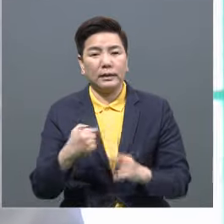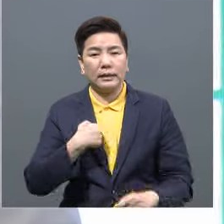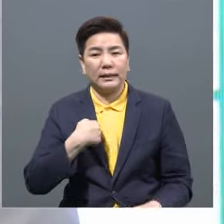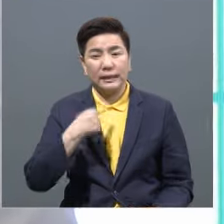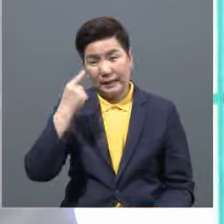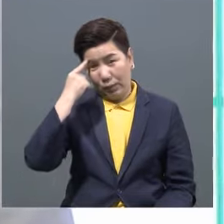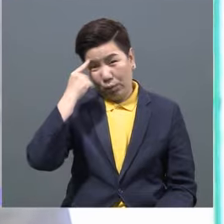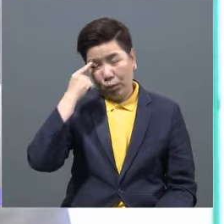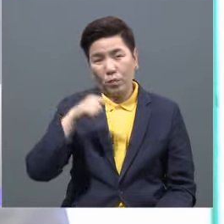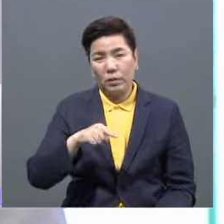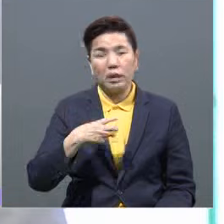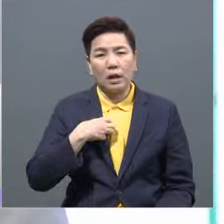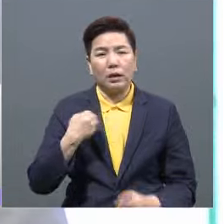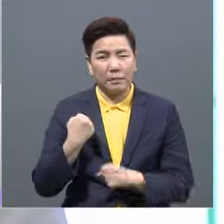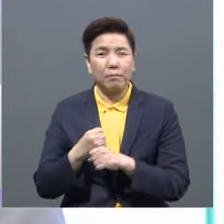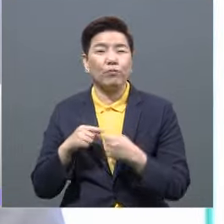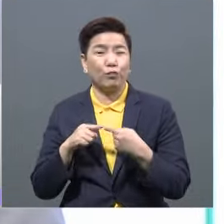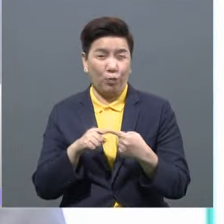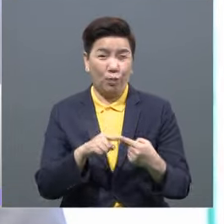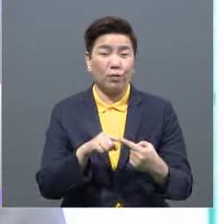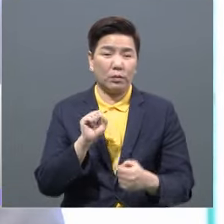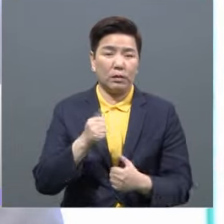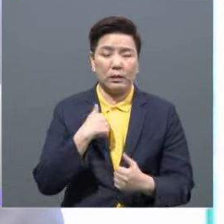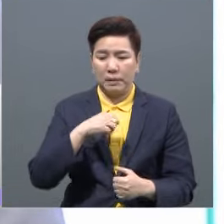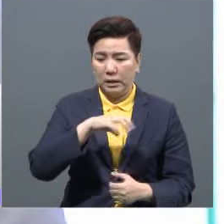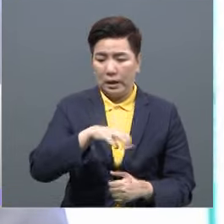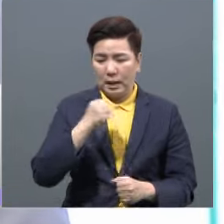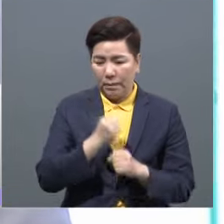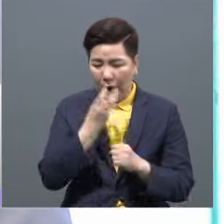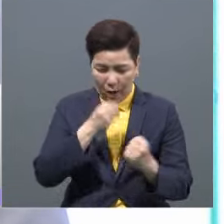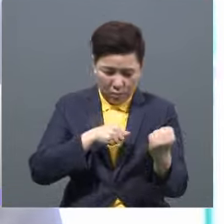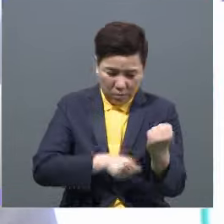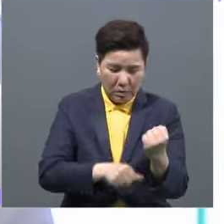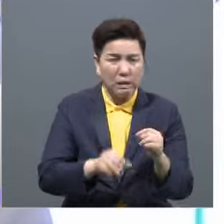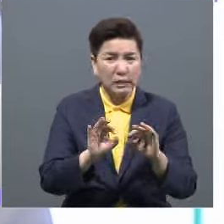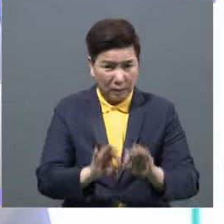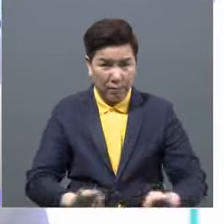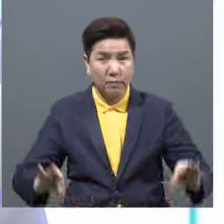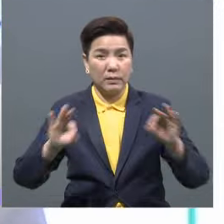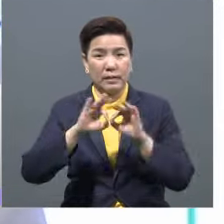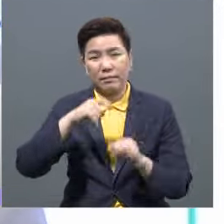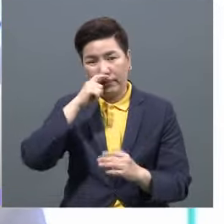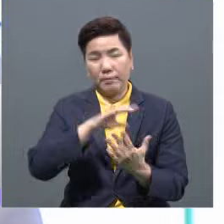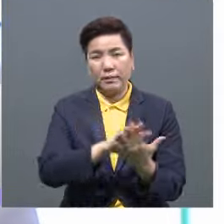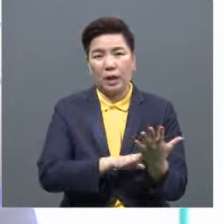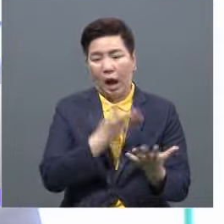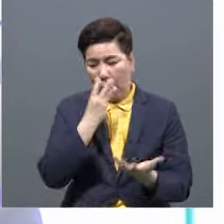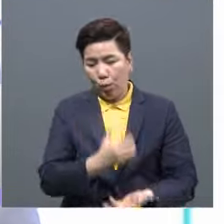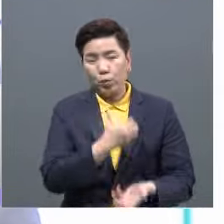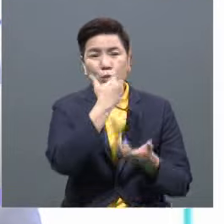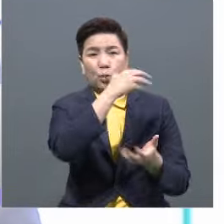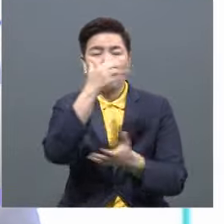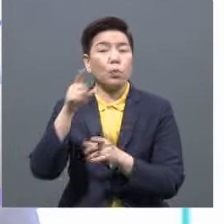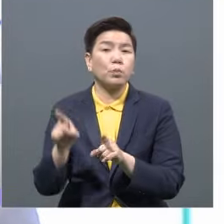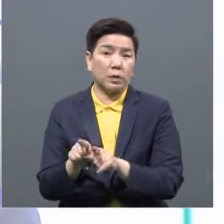คงอยากจะไปกันต่อนะครับเพราะว่าเราเป็นแหล่งปลูกข้าวสำคัญแล้วเราก็ส่งออกข้าวนะ